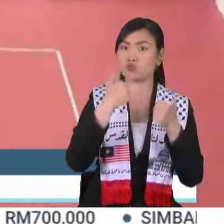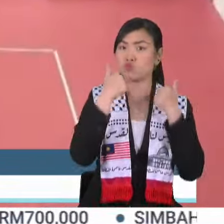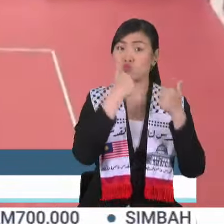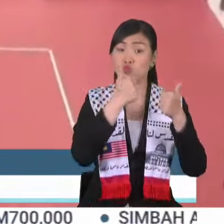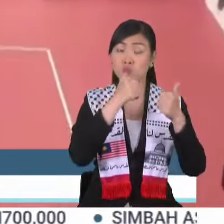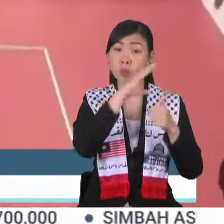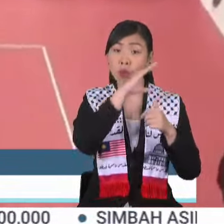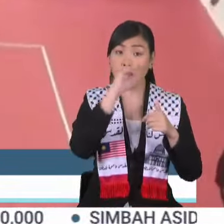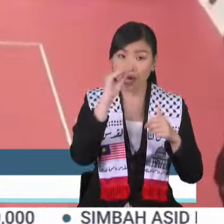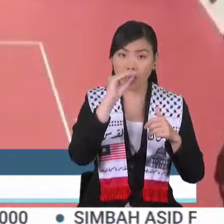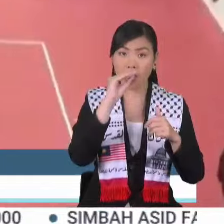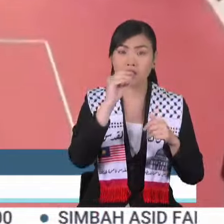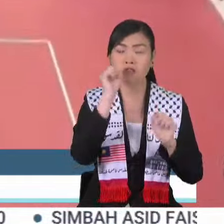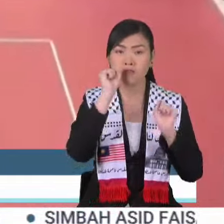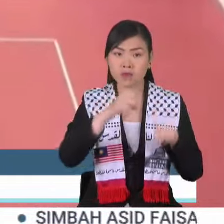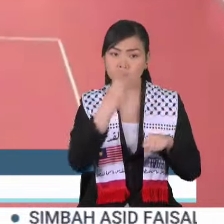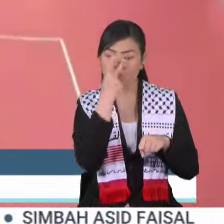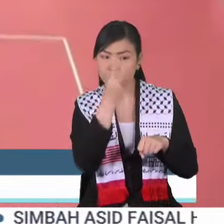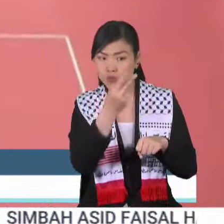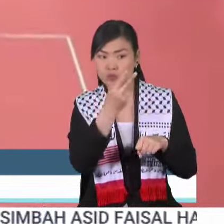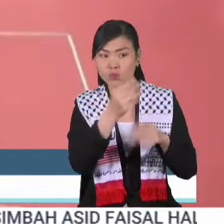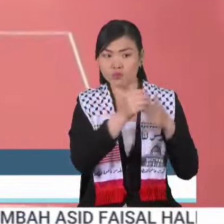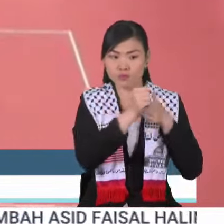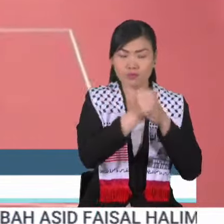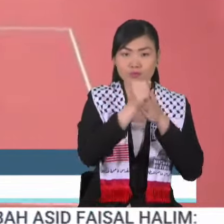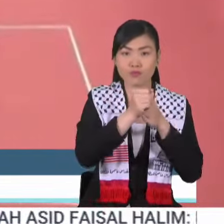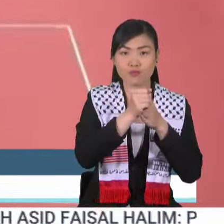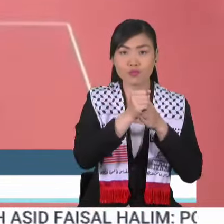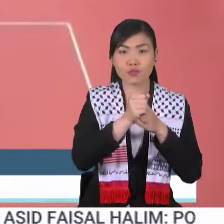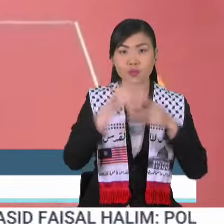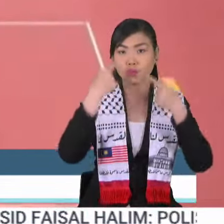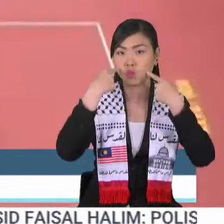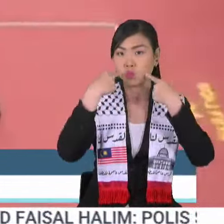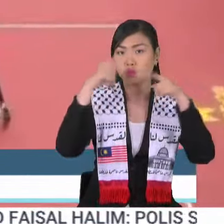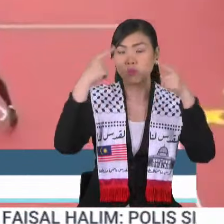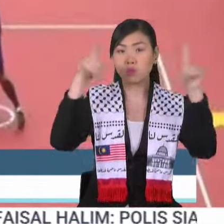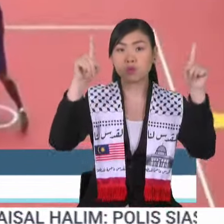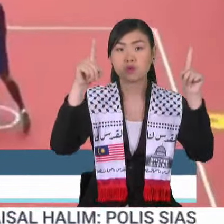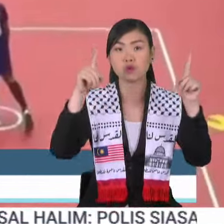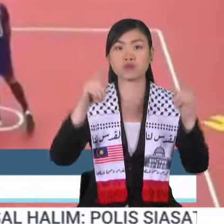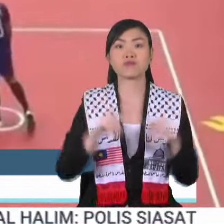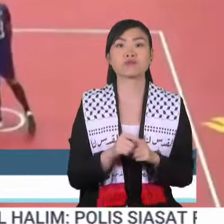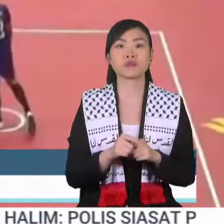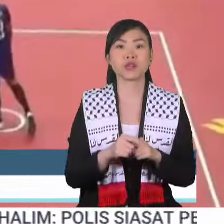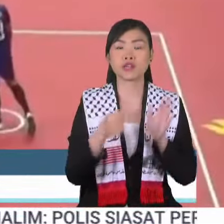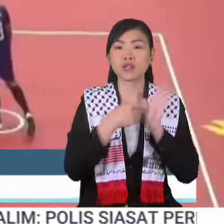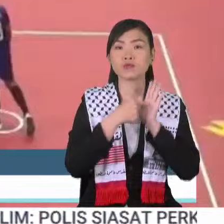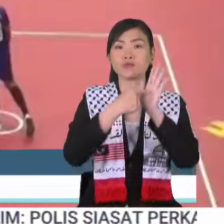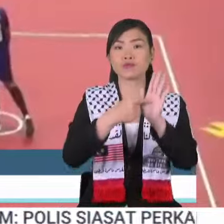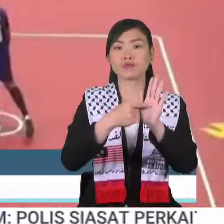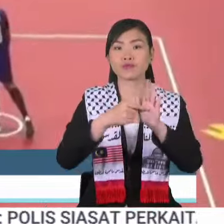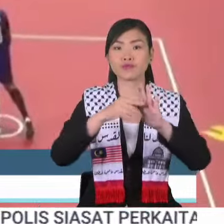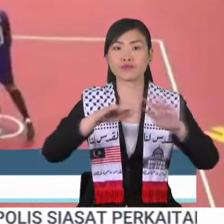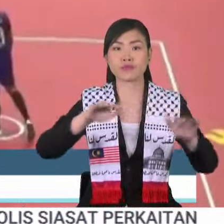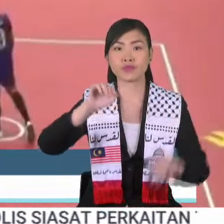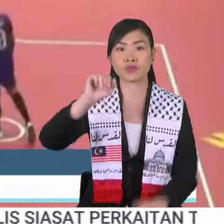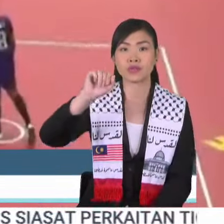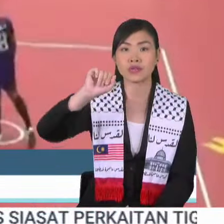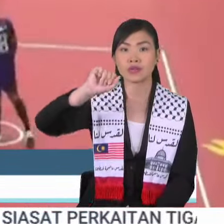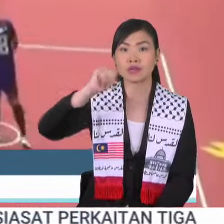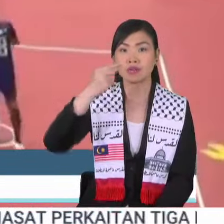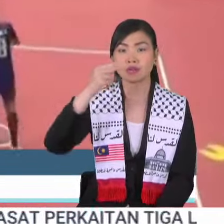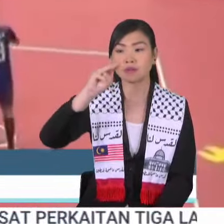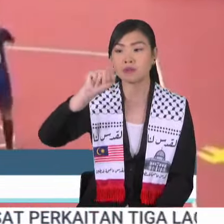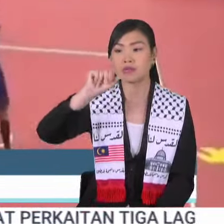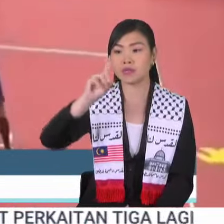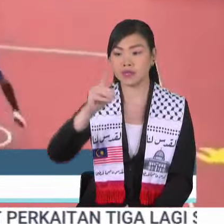bagus sekaligus dilihat sebagai pemangkin persembahan mengagumkan yang ditunjukkan anak buah Ahmad Jais Baharun.